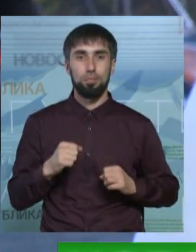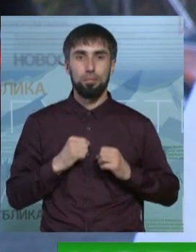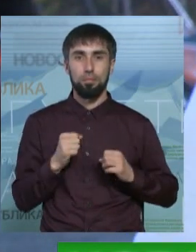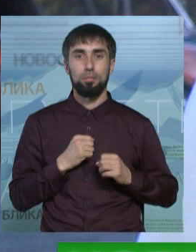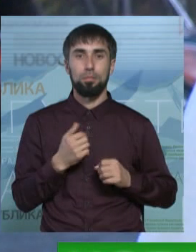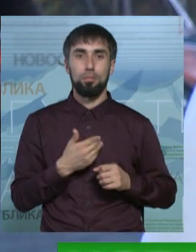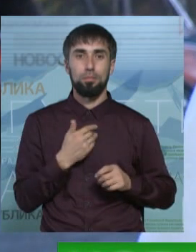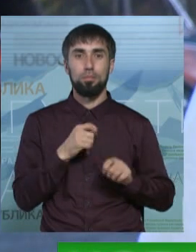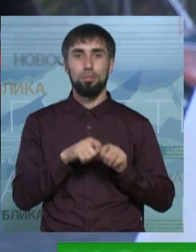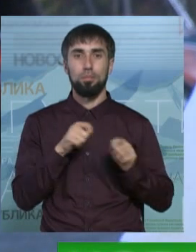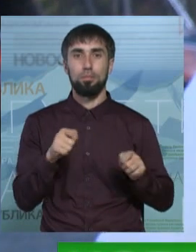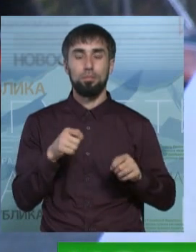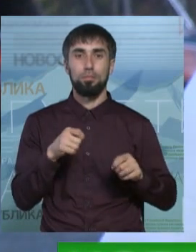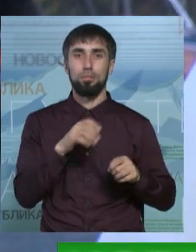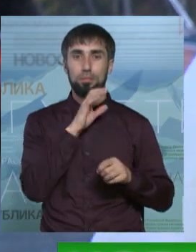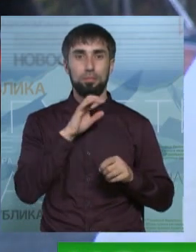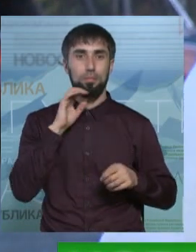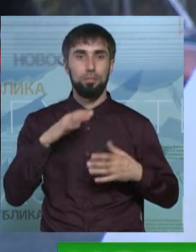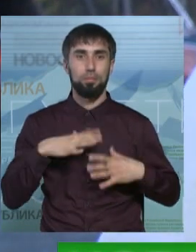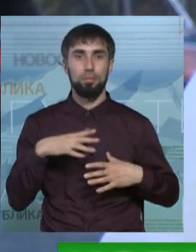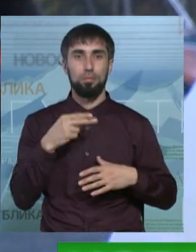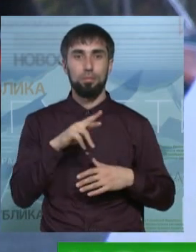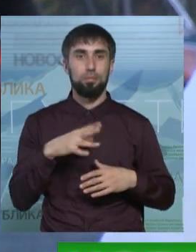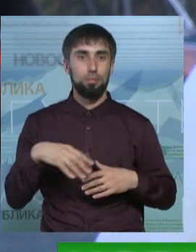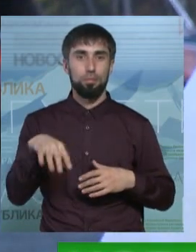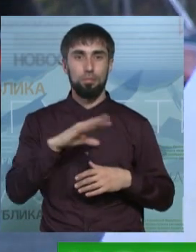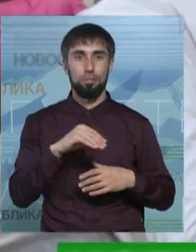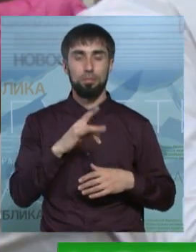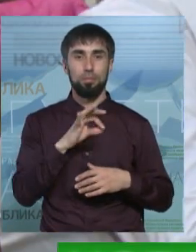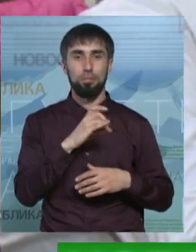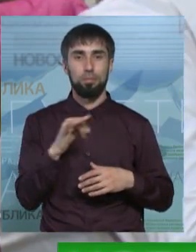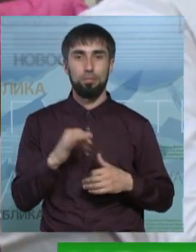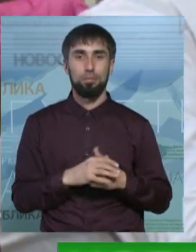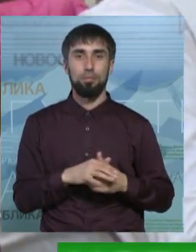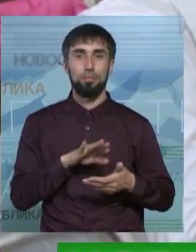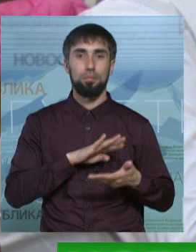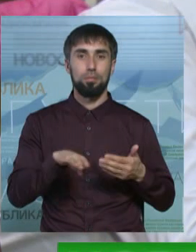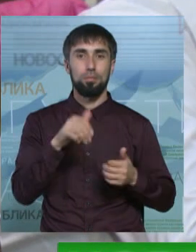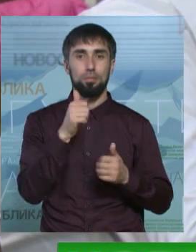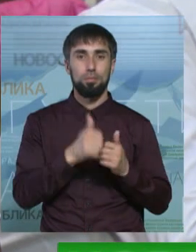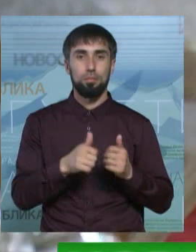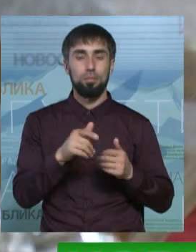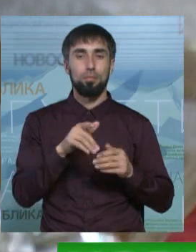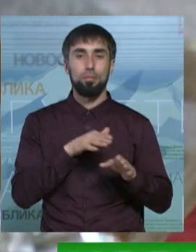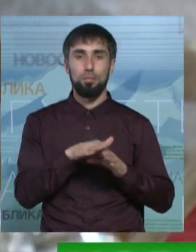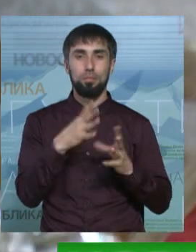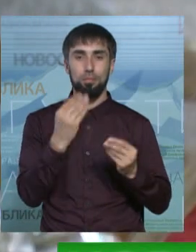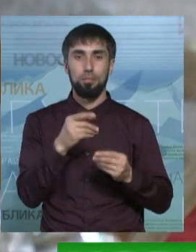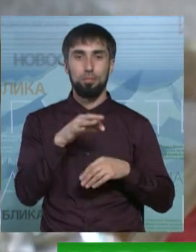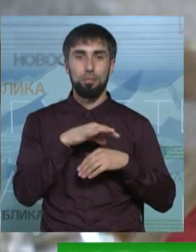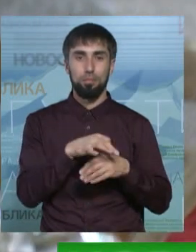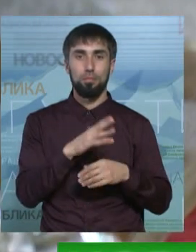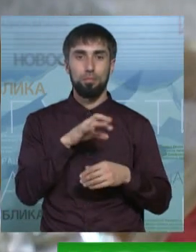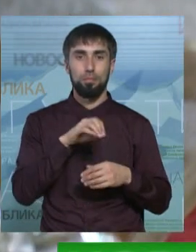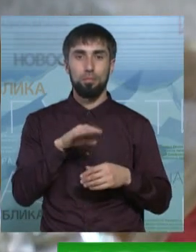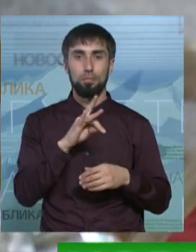хотим открыть Северный Кавказ для всей России. После целого дня, проведенного в Ингушетии, у